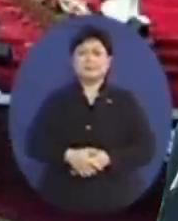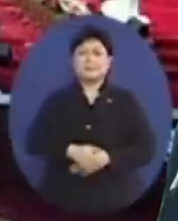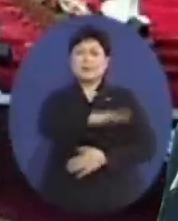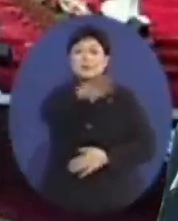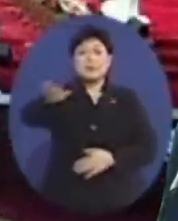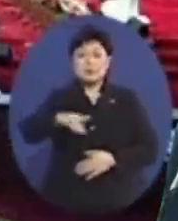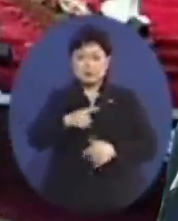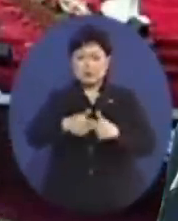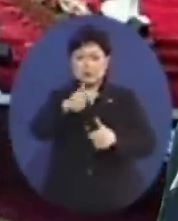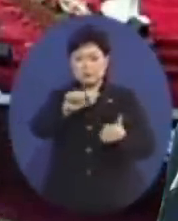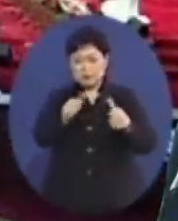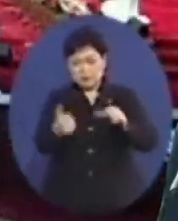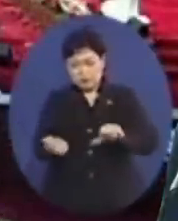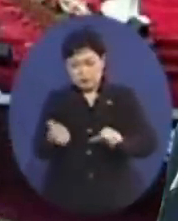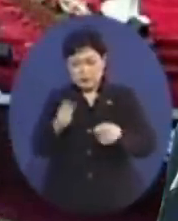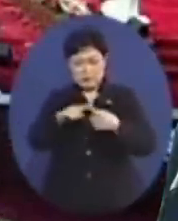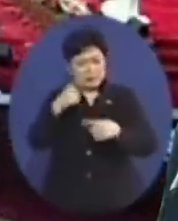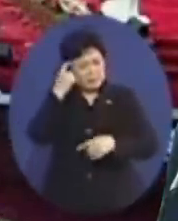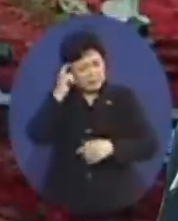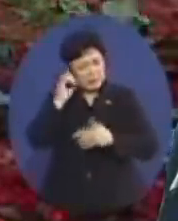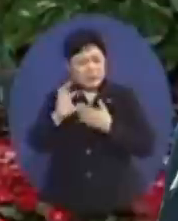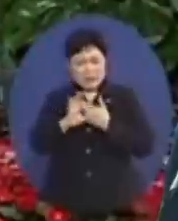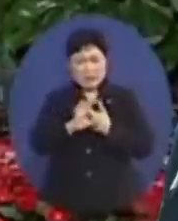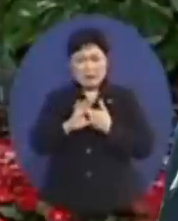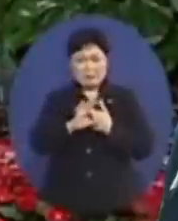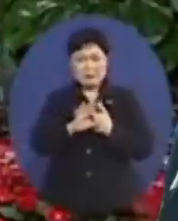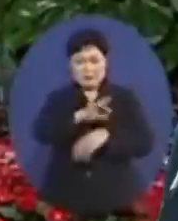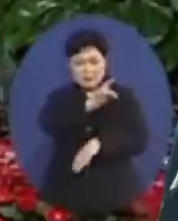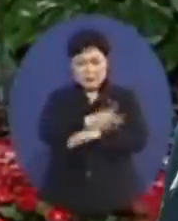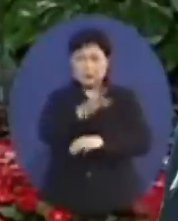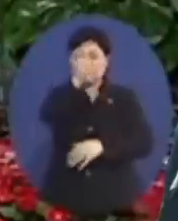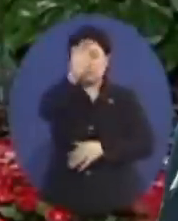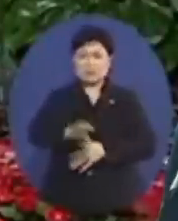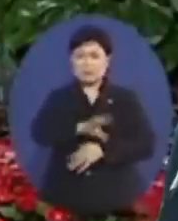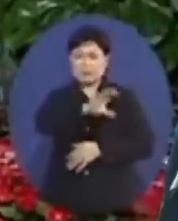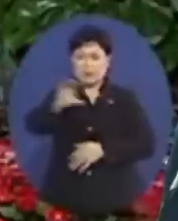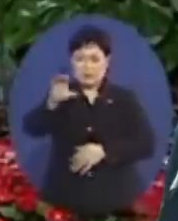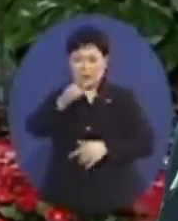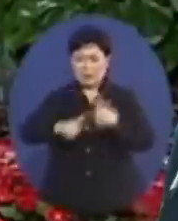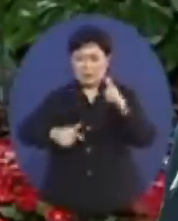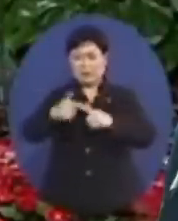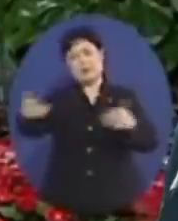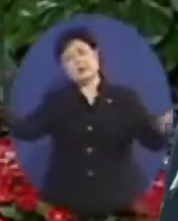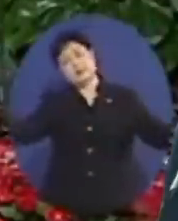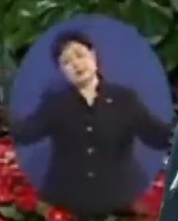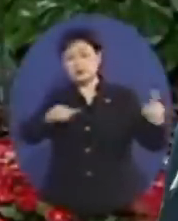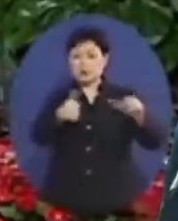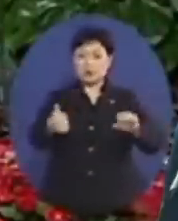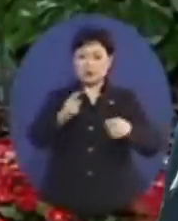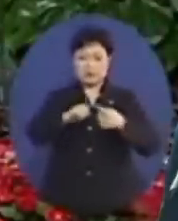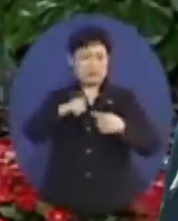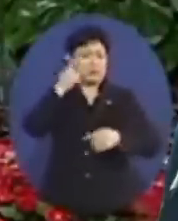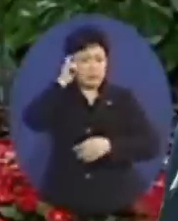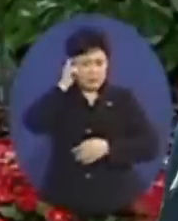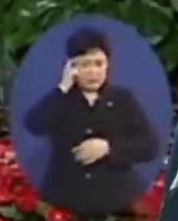우리는 예수님의 죽음을 생각하면 그의 단순히 십자가 형틀에 달려서 돌아가신 것을